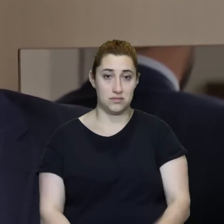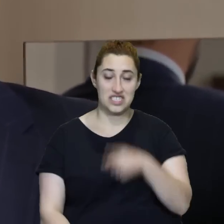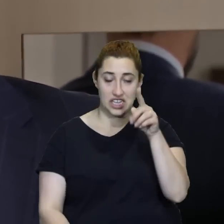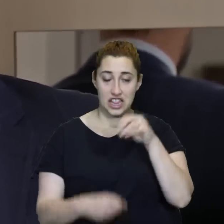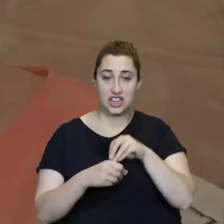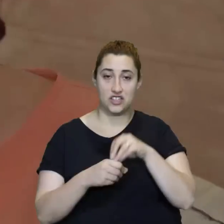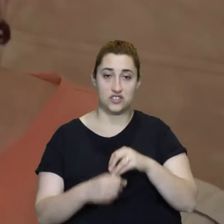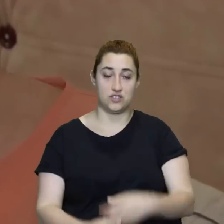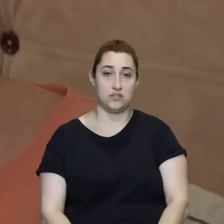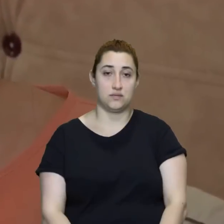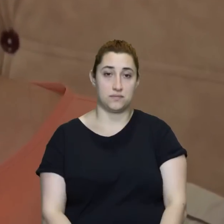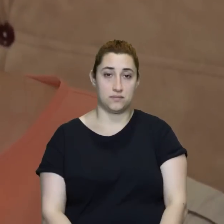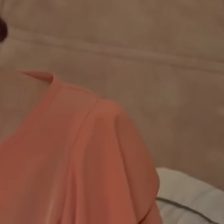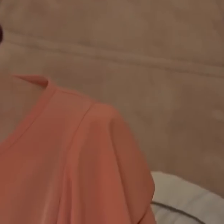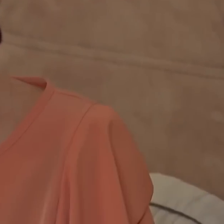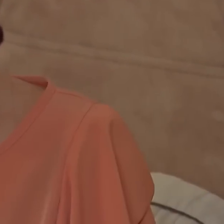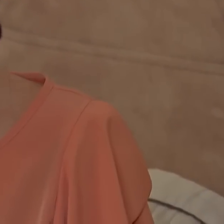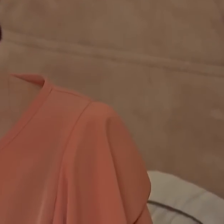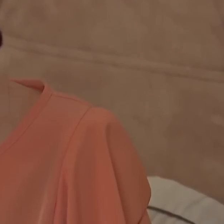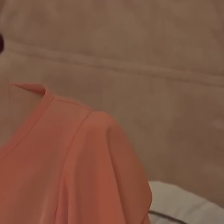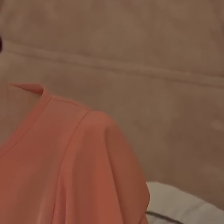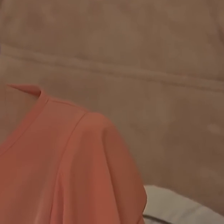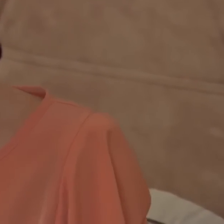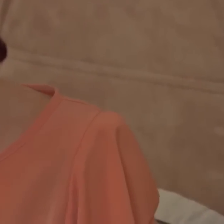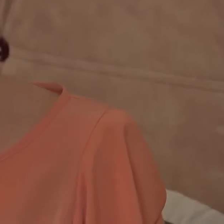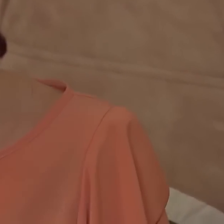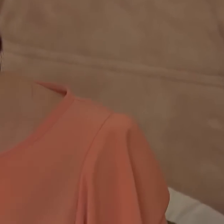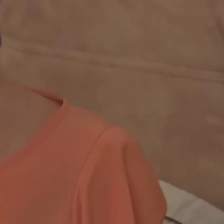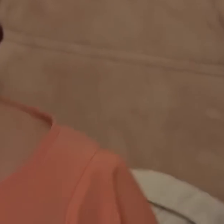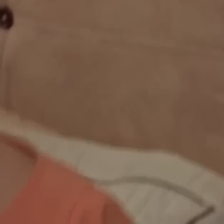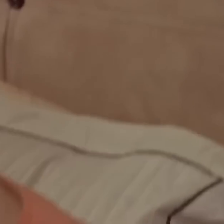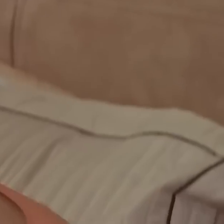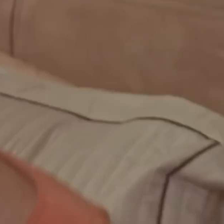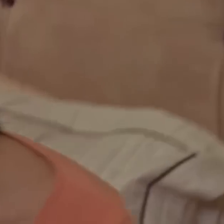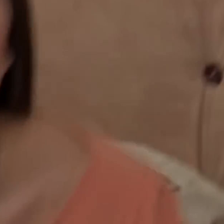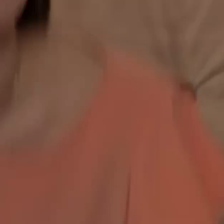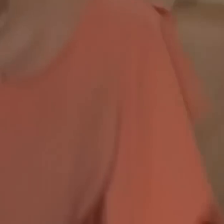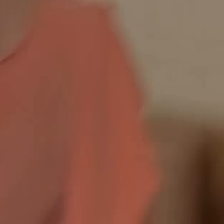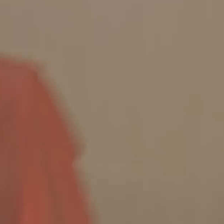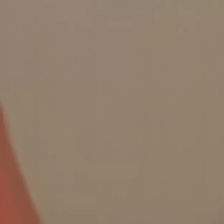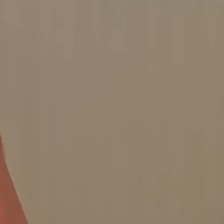Senin için. Zehra sakin bir şaşkınlıkla kalktı.